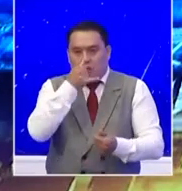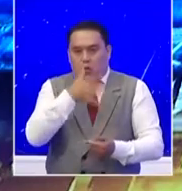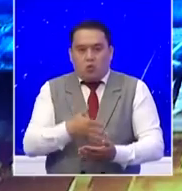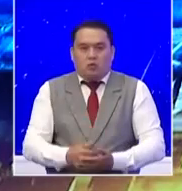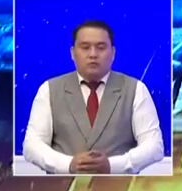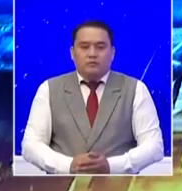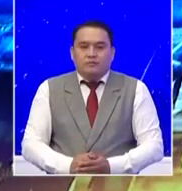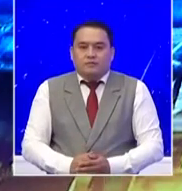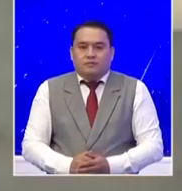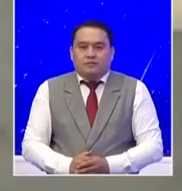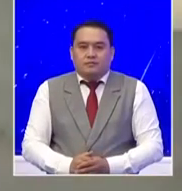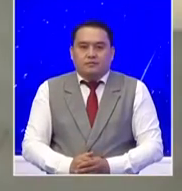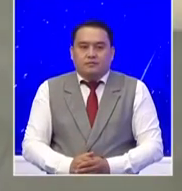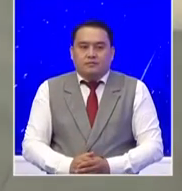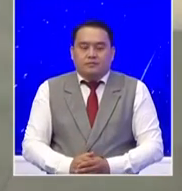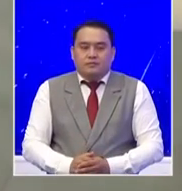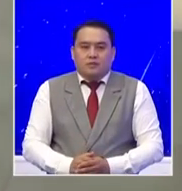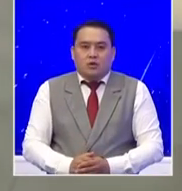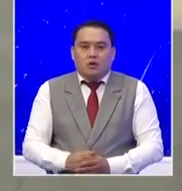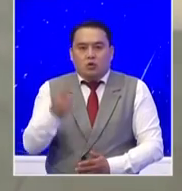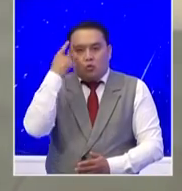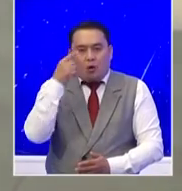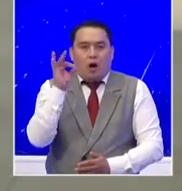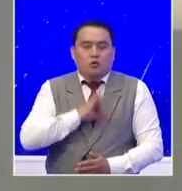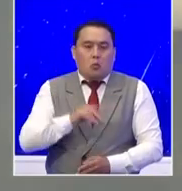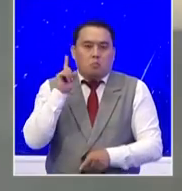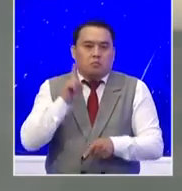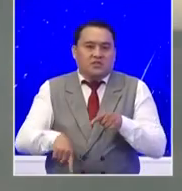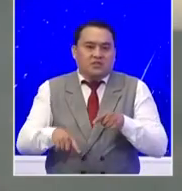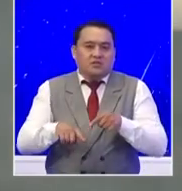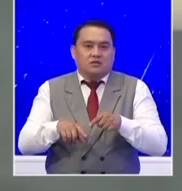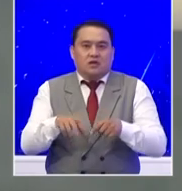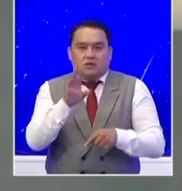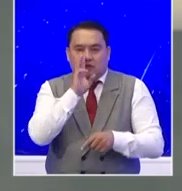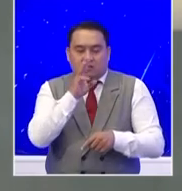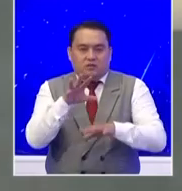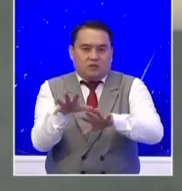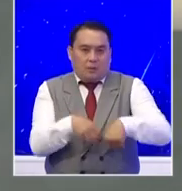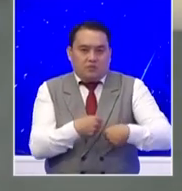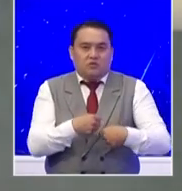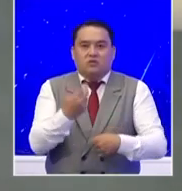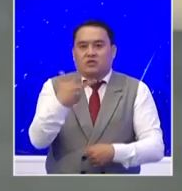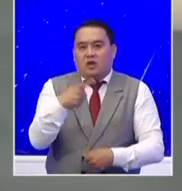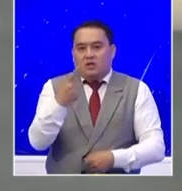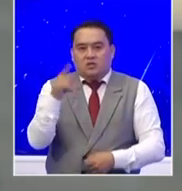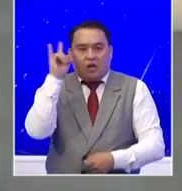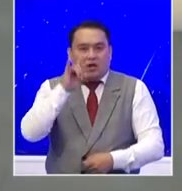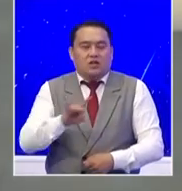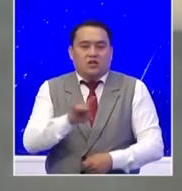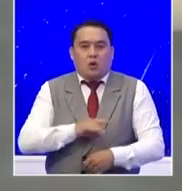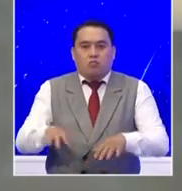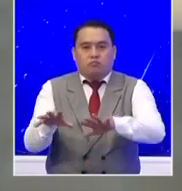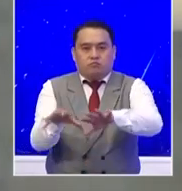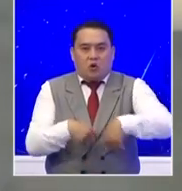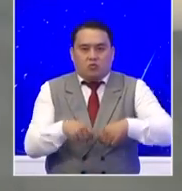Антон Хатиновский. Думая о том, как без заморочек добыть денег, ранее судимый 31-летний житель Сарканского района решил